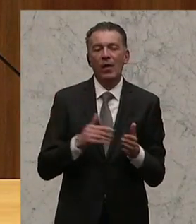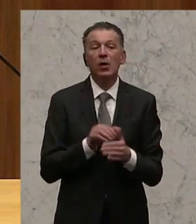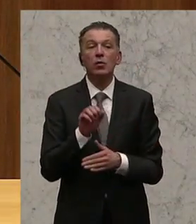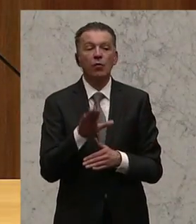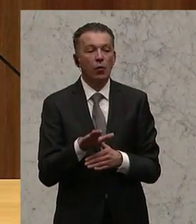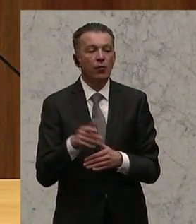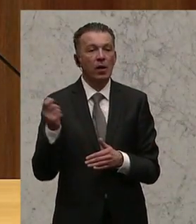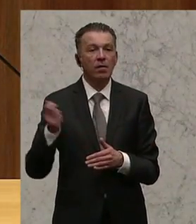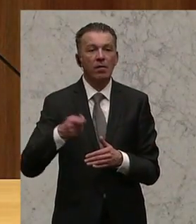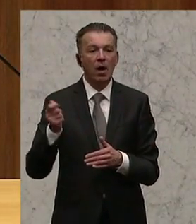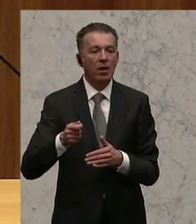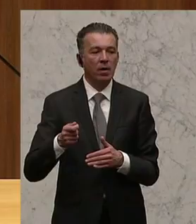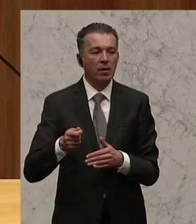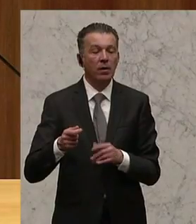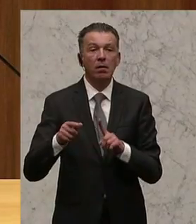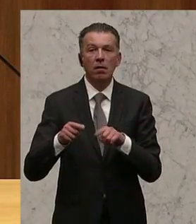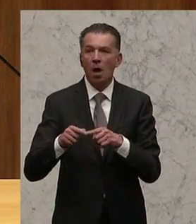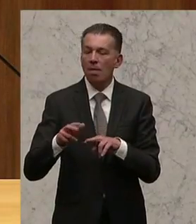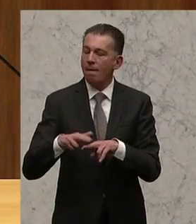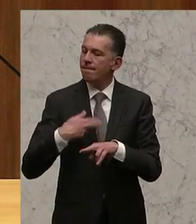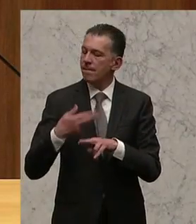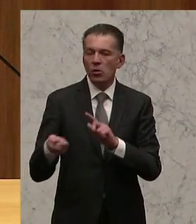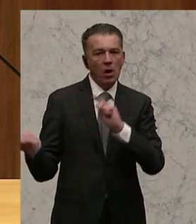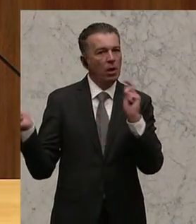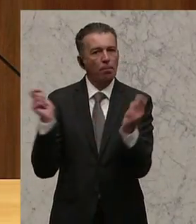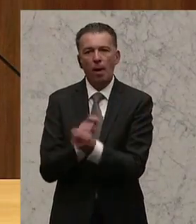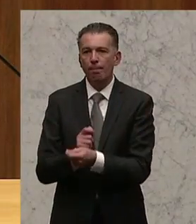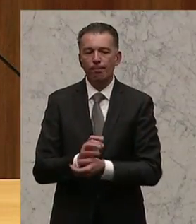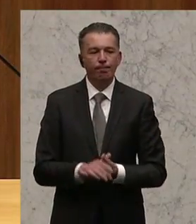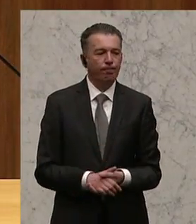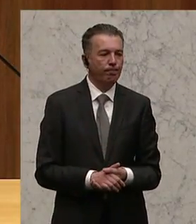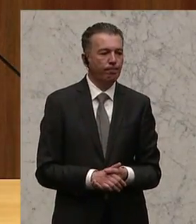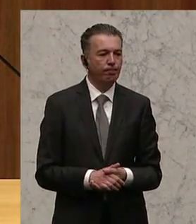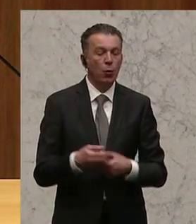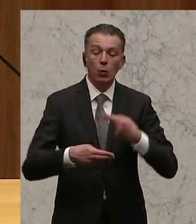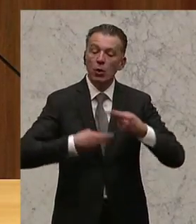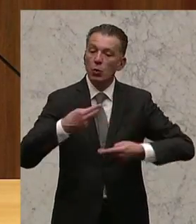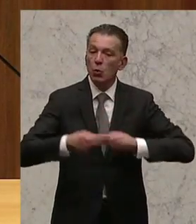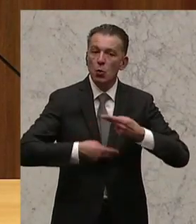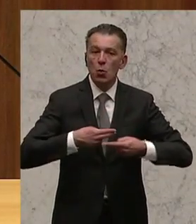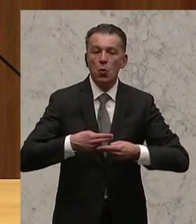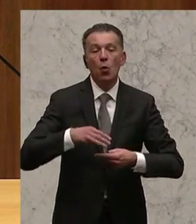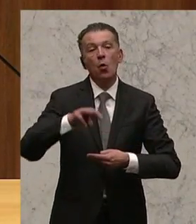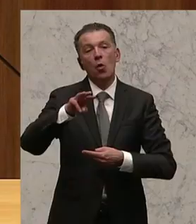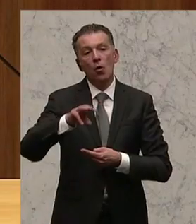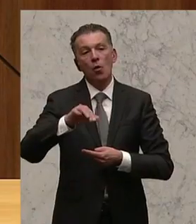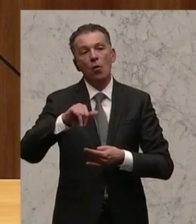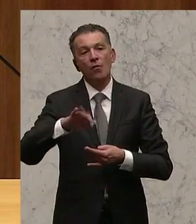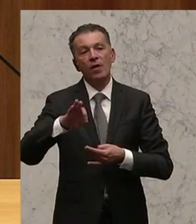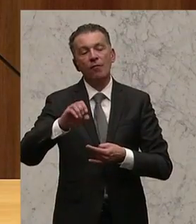2015 sind diese Sanktionen voll schlagend geworden. Eine Untersuchung des WIFO hat